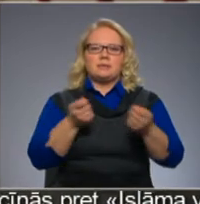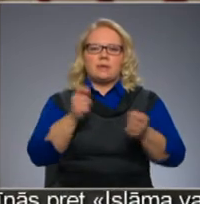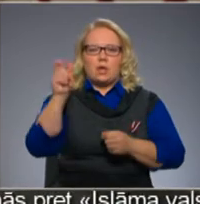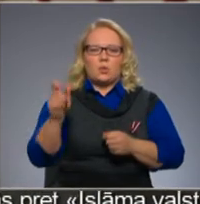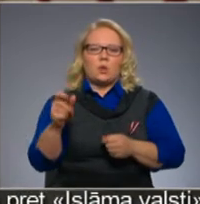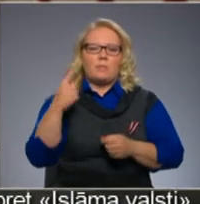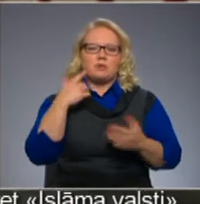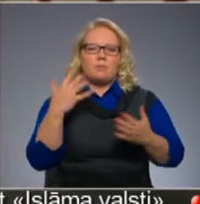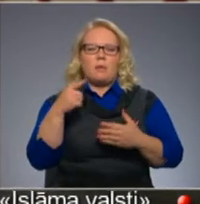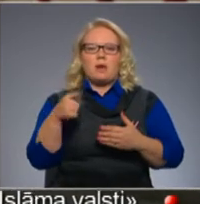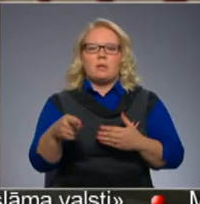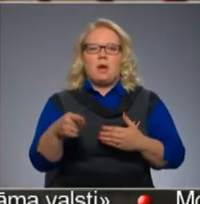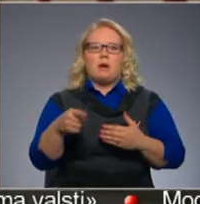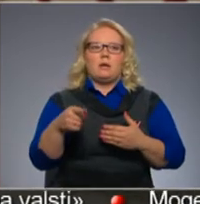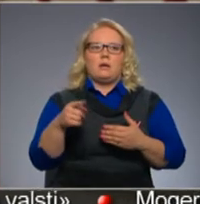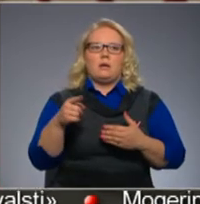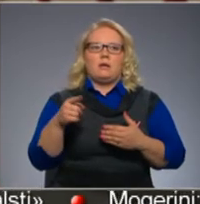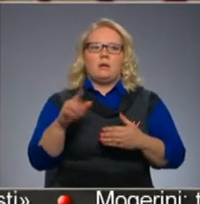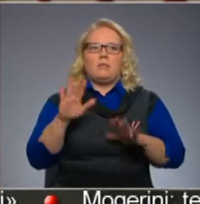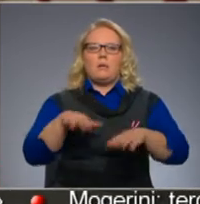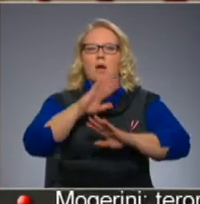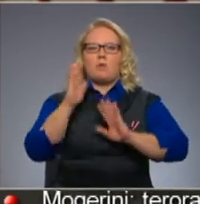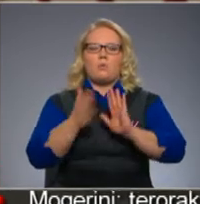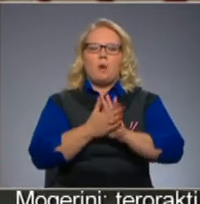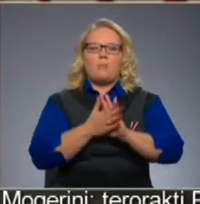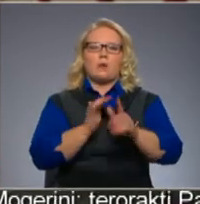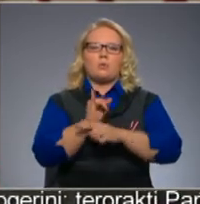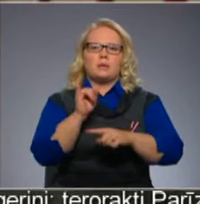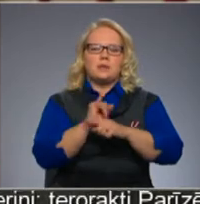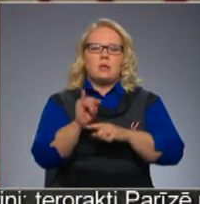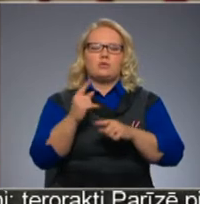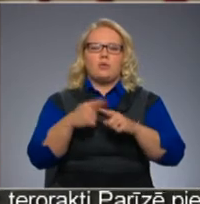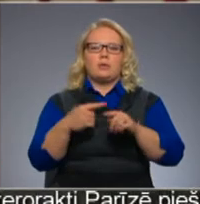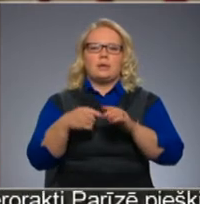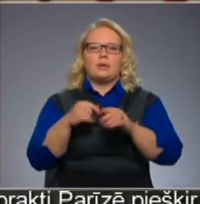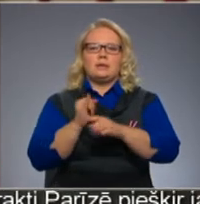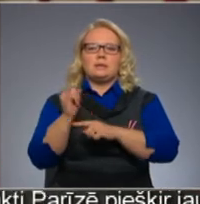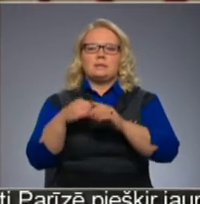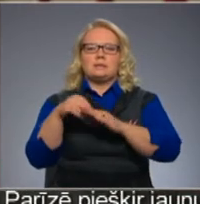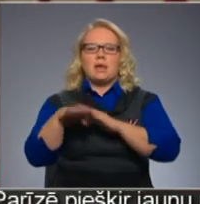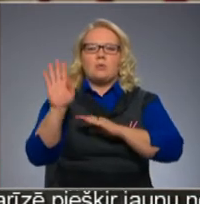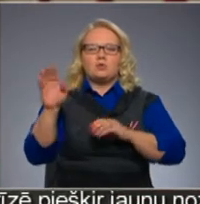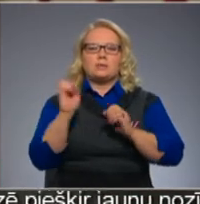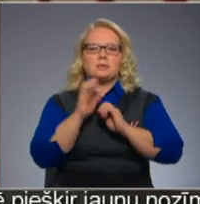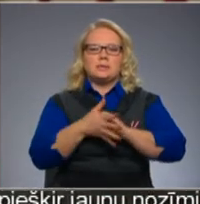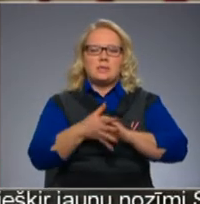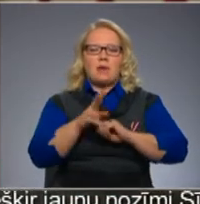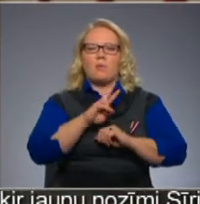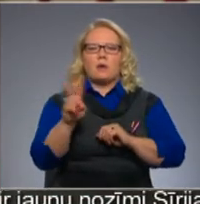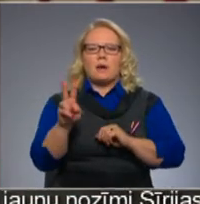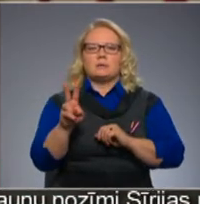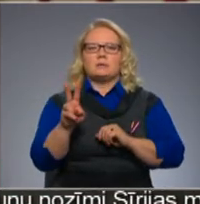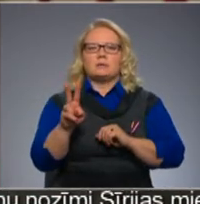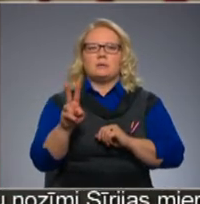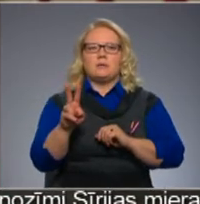tādu pasažieru datu reģistru, mēs runājam par kopējo ieceļošanas, izceļošanas sistēmu, kas, diemžēl, smagā,